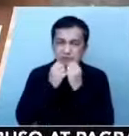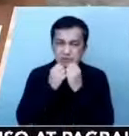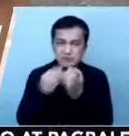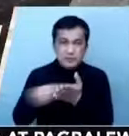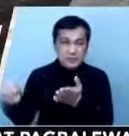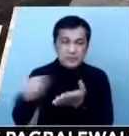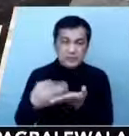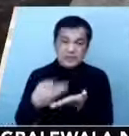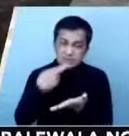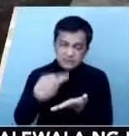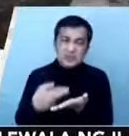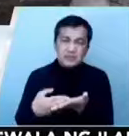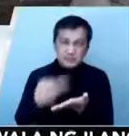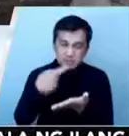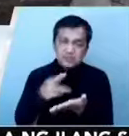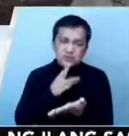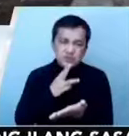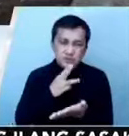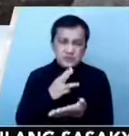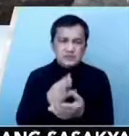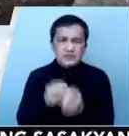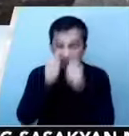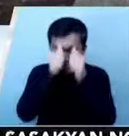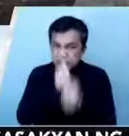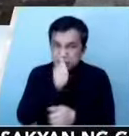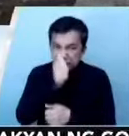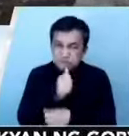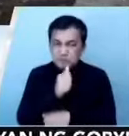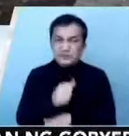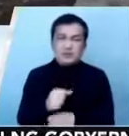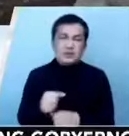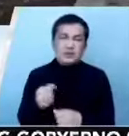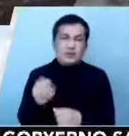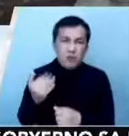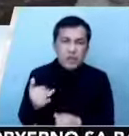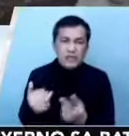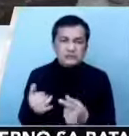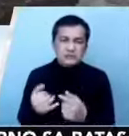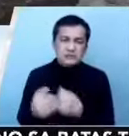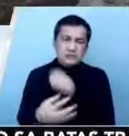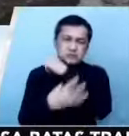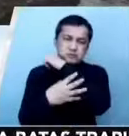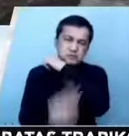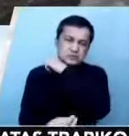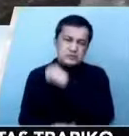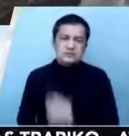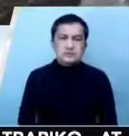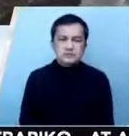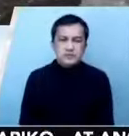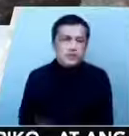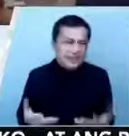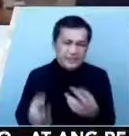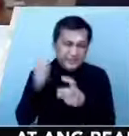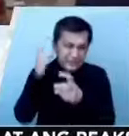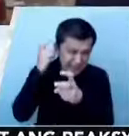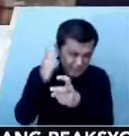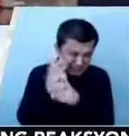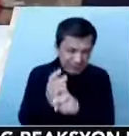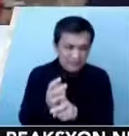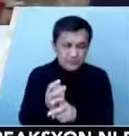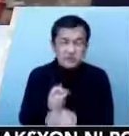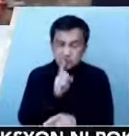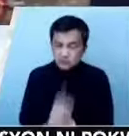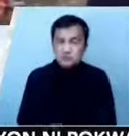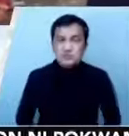pambilimbigas, tubig. Tiyaga na lang kami, sir, dahil sa gawa ng kahirapan, sir. Sobrang hirap. Ito lang. Karamihan sa